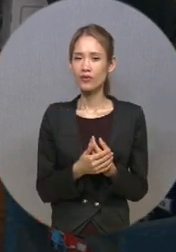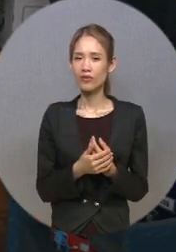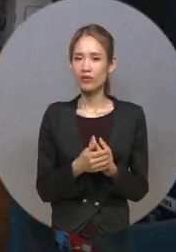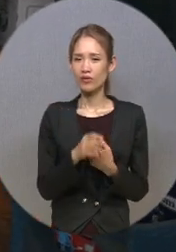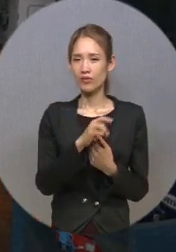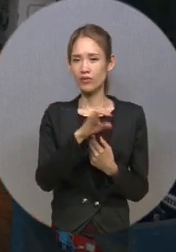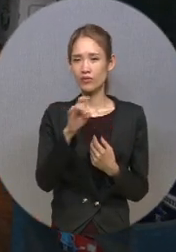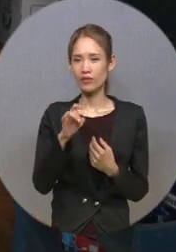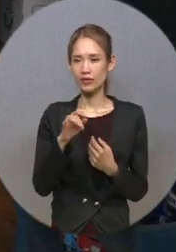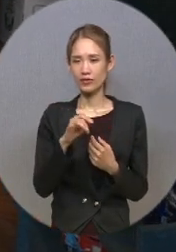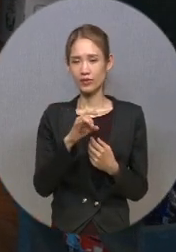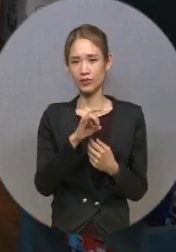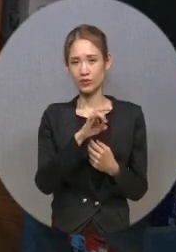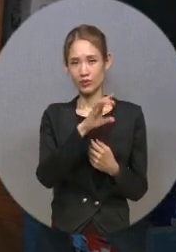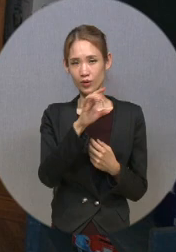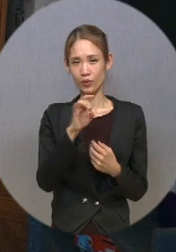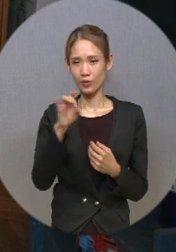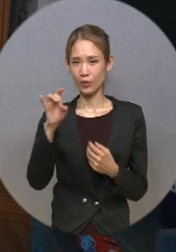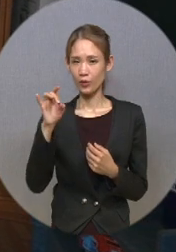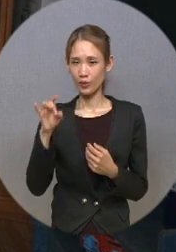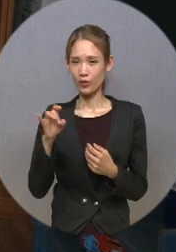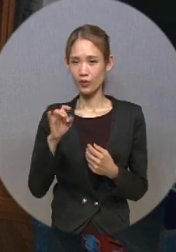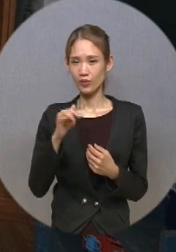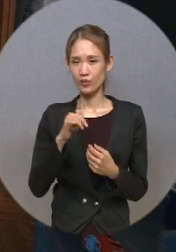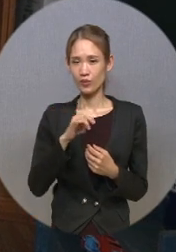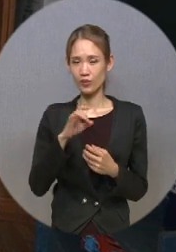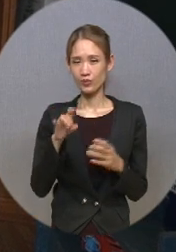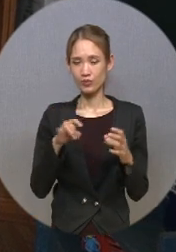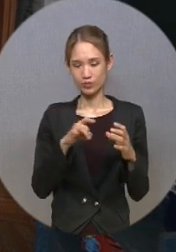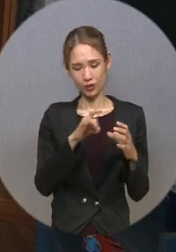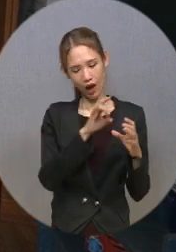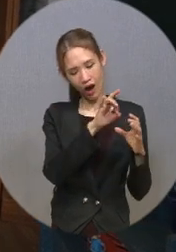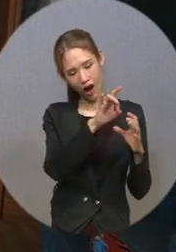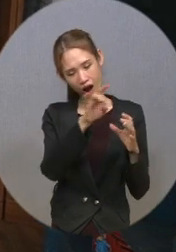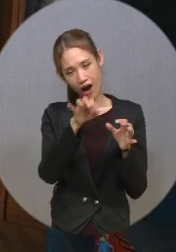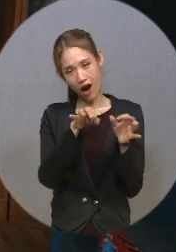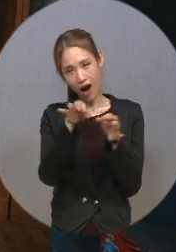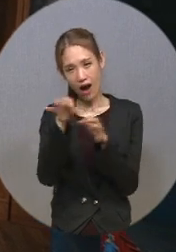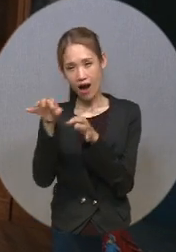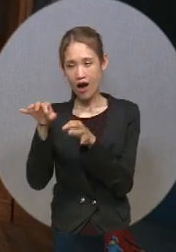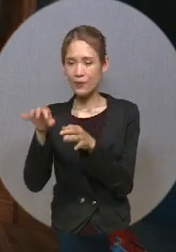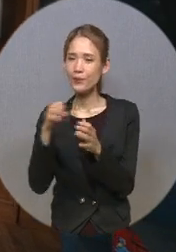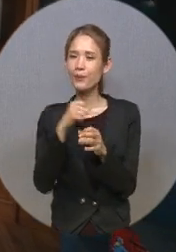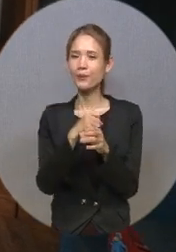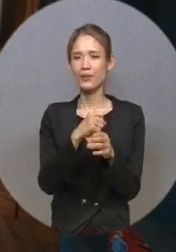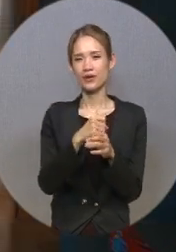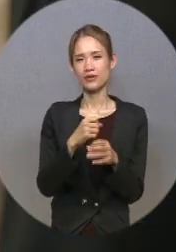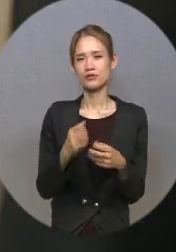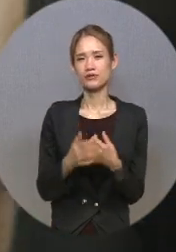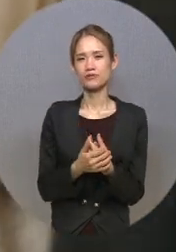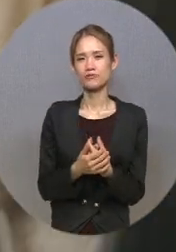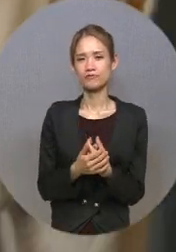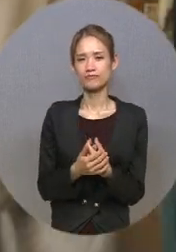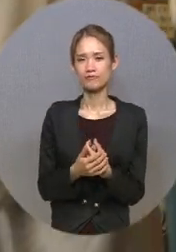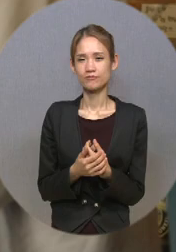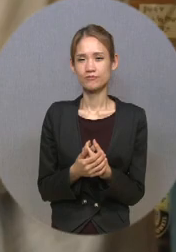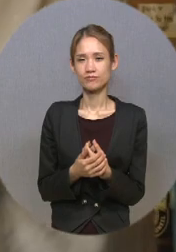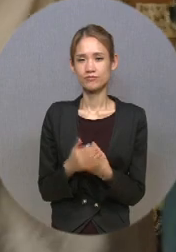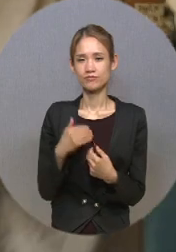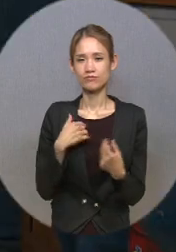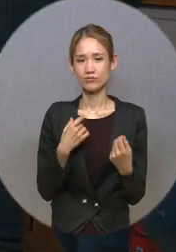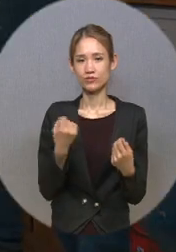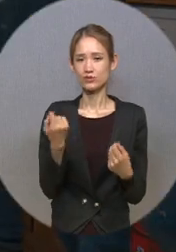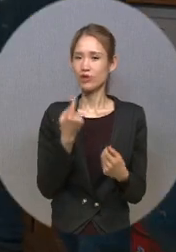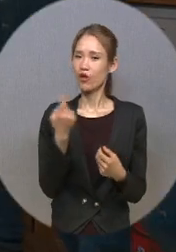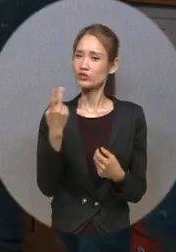각각 펍마다 예. 하우스 맥주라고 하셔서 또 그것도 있고 그러니까요. 아 가게마다 네. 맥주 다 달라요? 저는 그렇게 알고 있었거든요. 수천